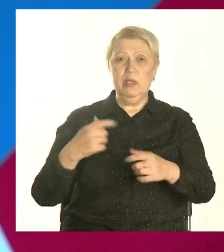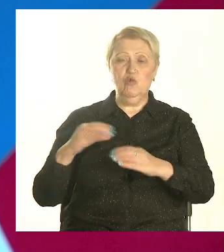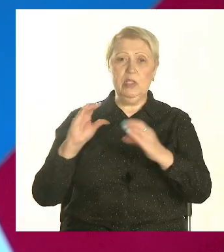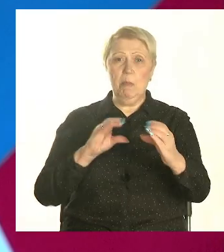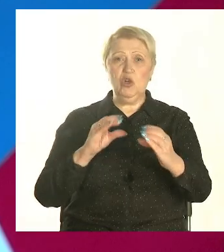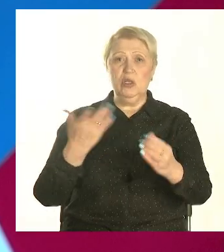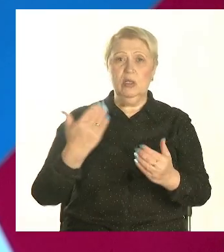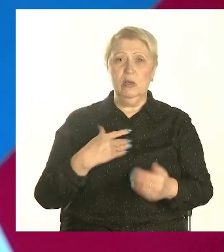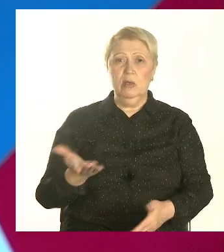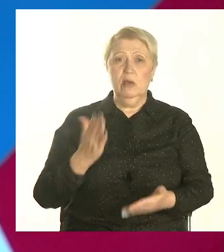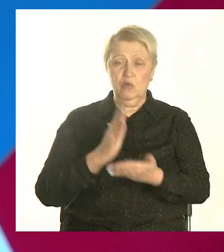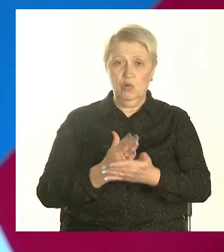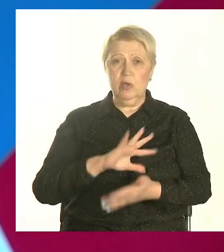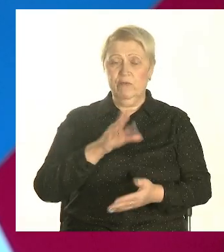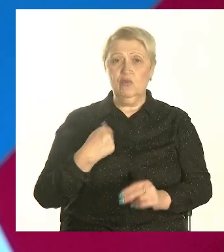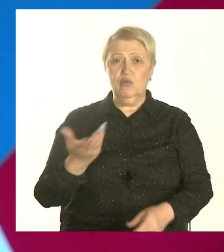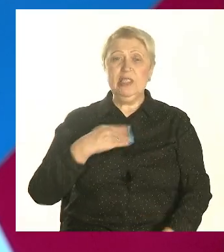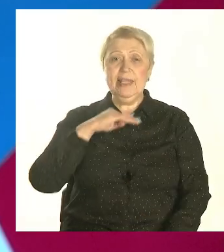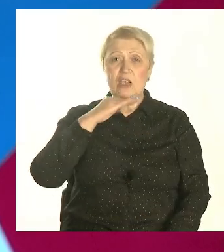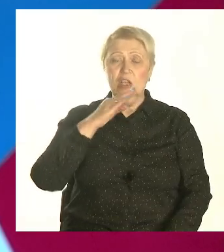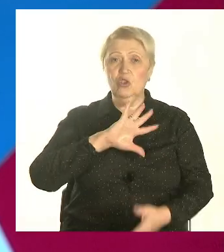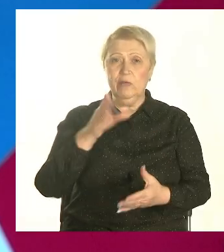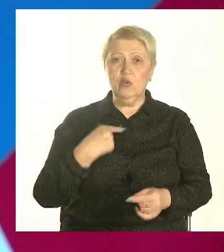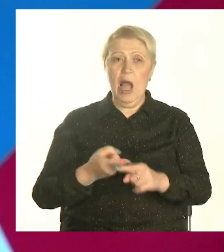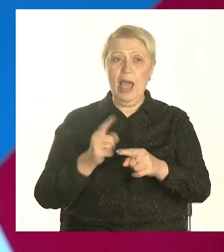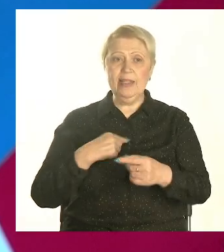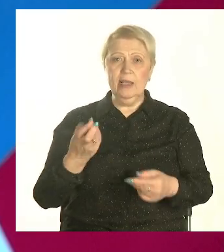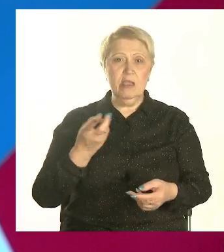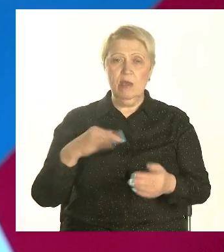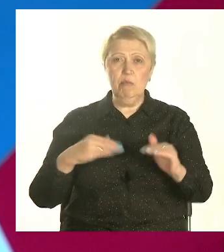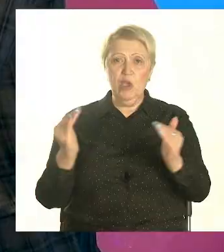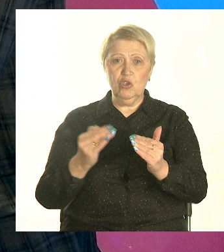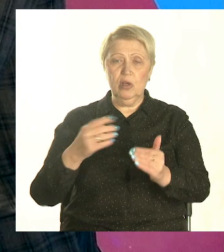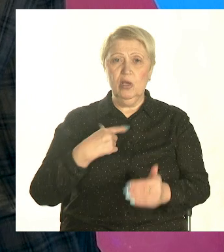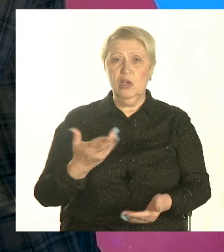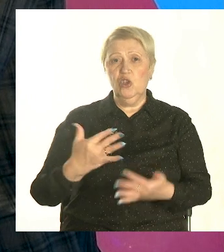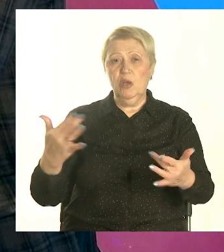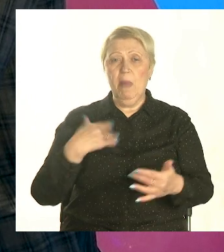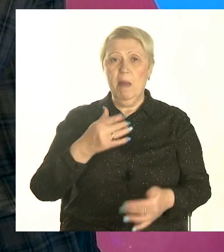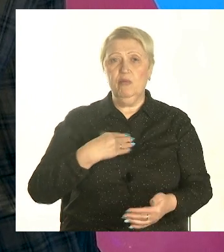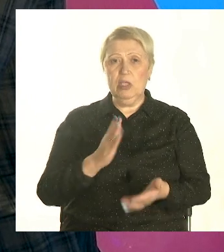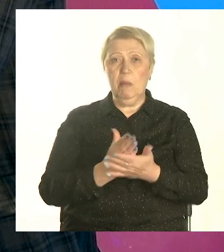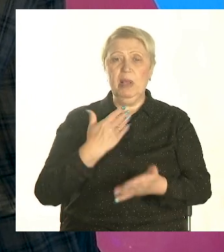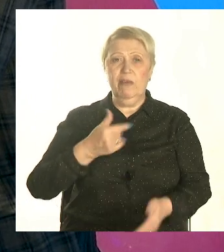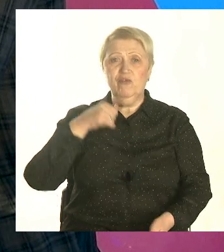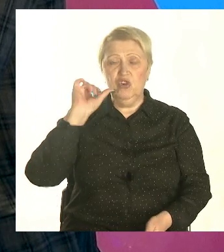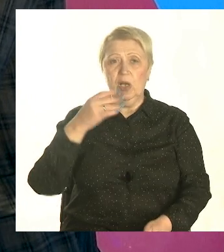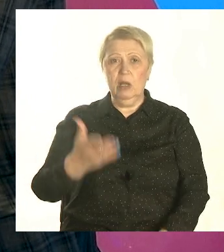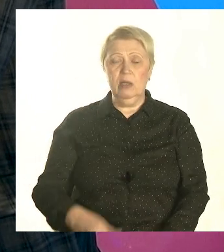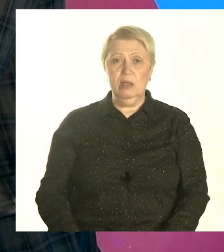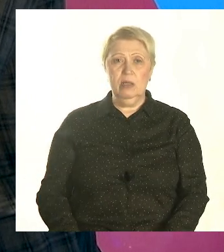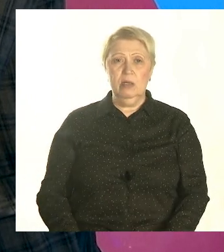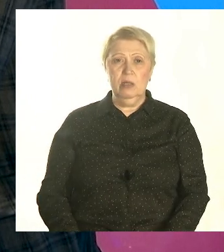машин и хотели. Совершенно верно. Этого достаточно для того, чтобы... Это не меньше, чем было вчера, например? Не меньше, абсолютно. То есть все четко